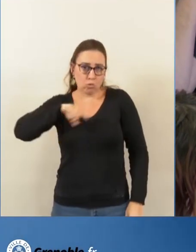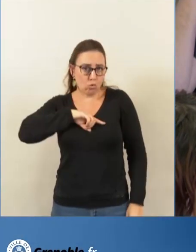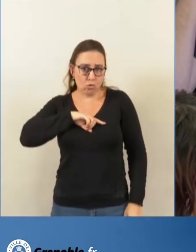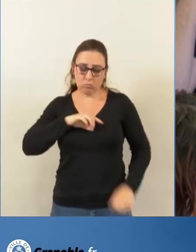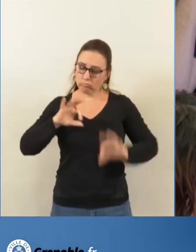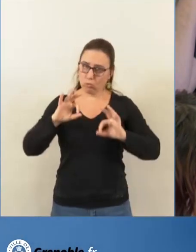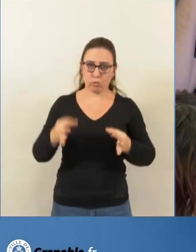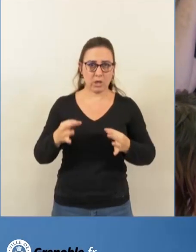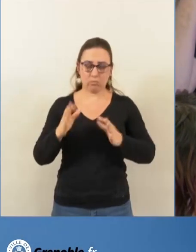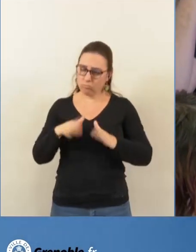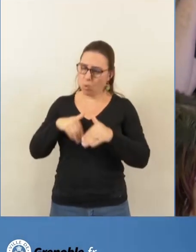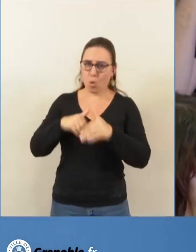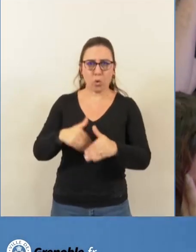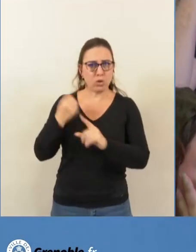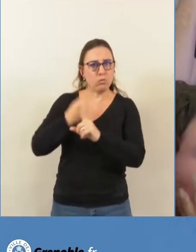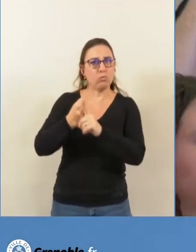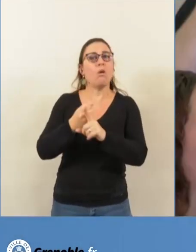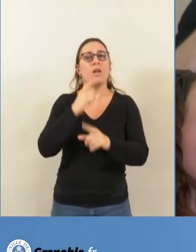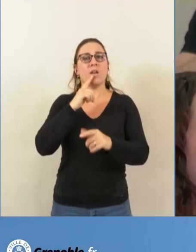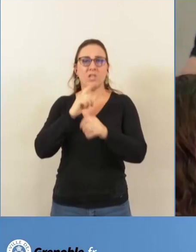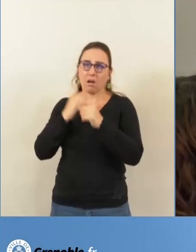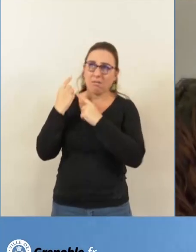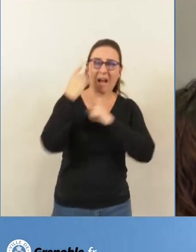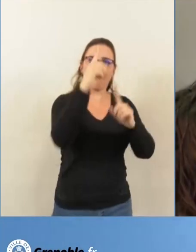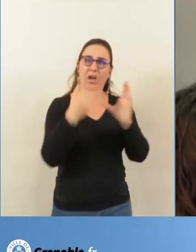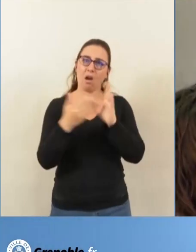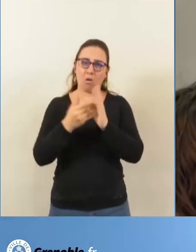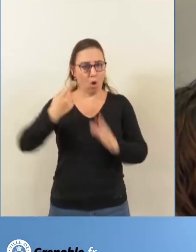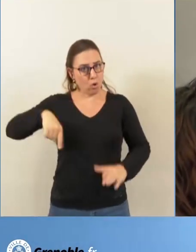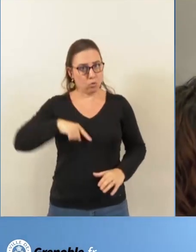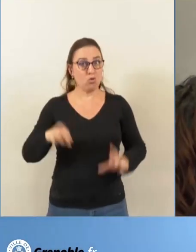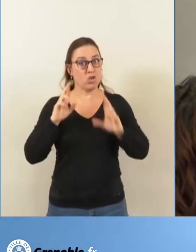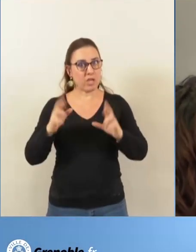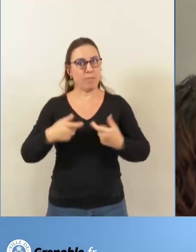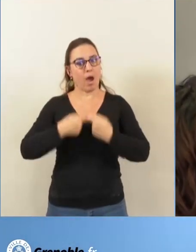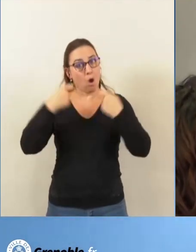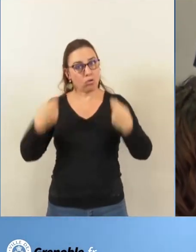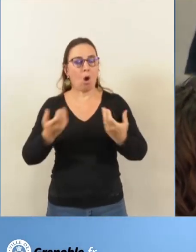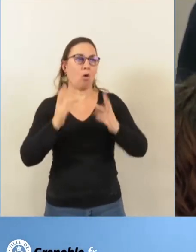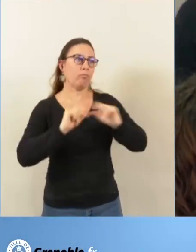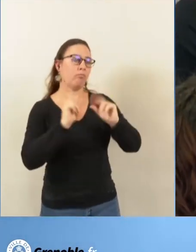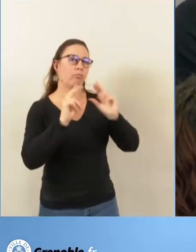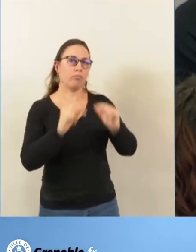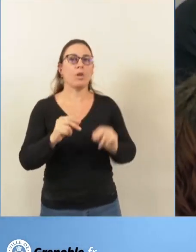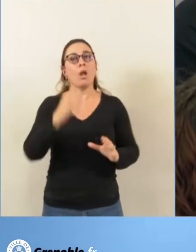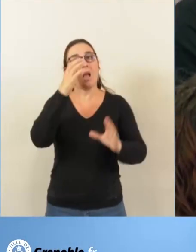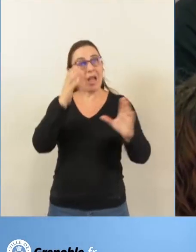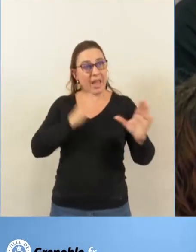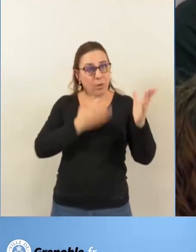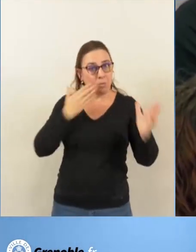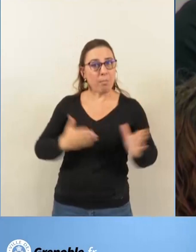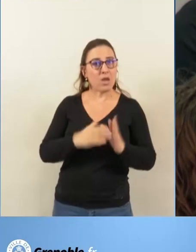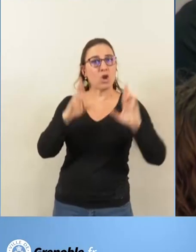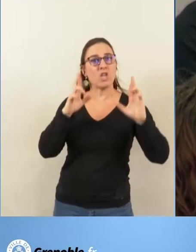la défense comme nous l'avons fait en référé nous aurons plus de temps pour expliquer notre position je l'espère et j'espère donc que nous aurons une meilleure écoute de la part